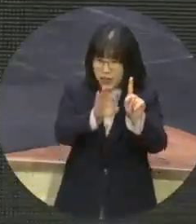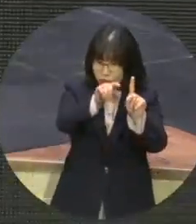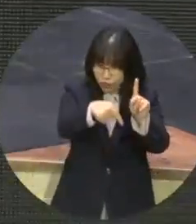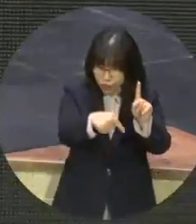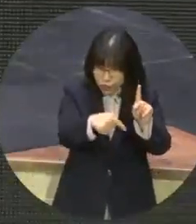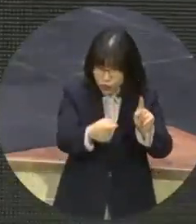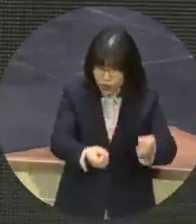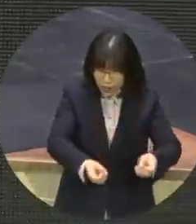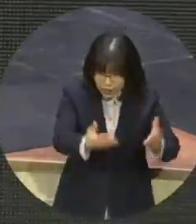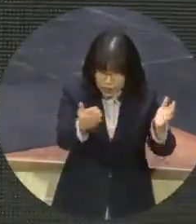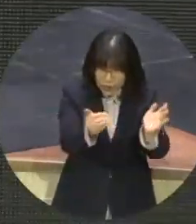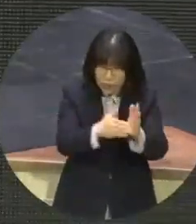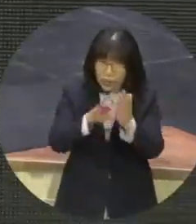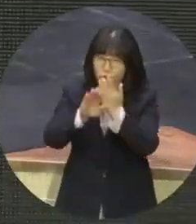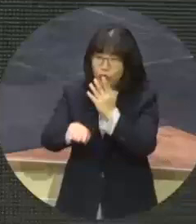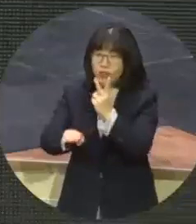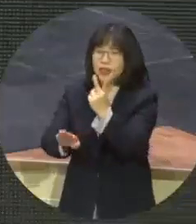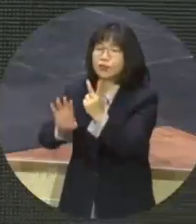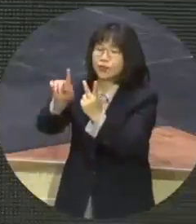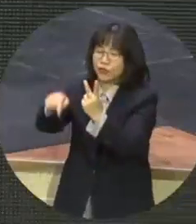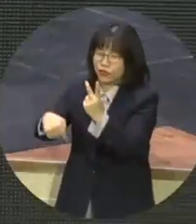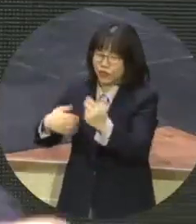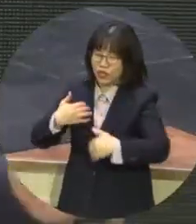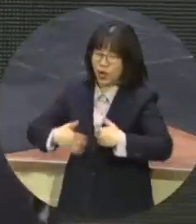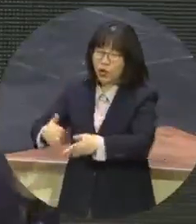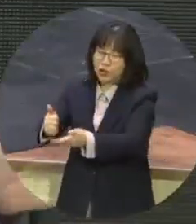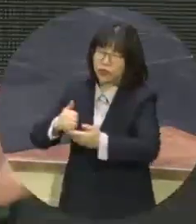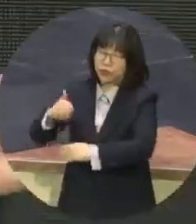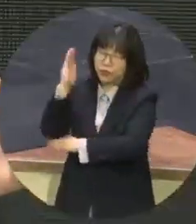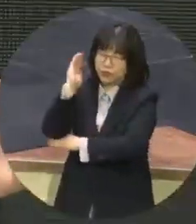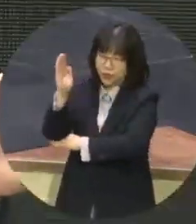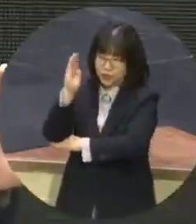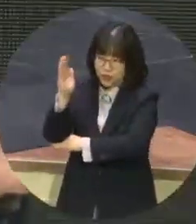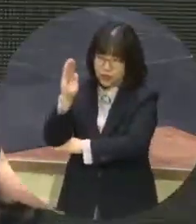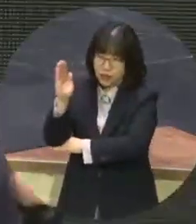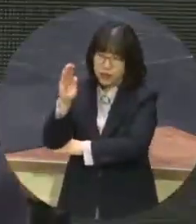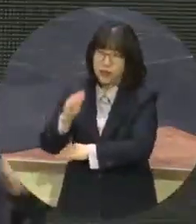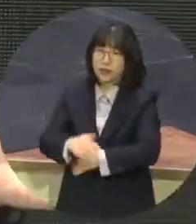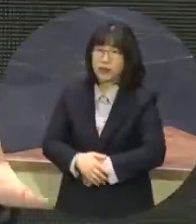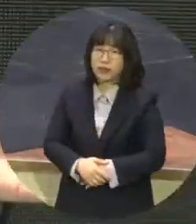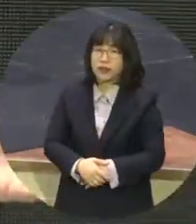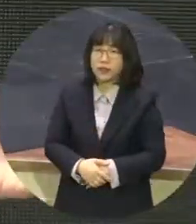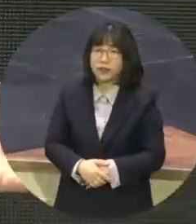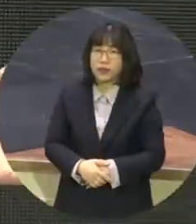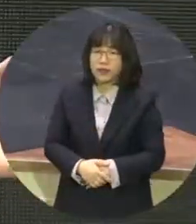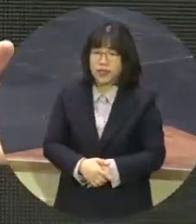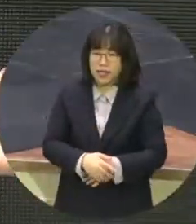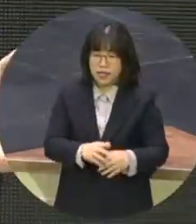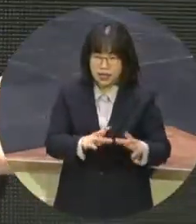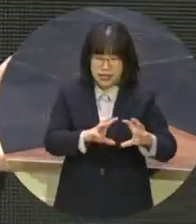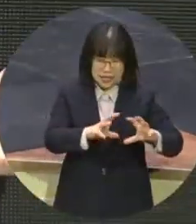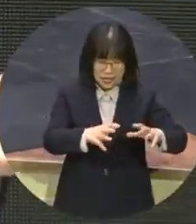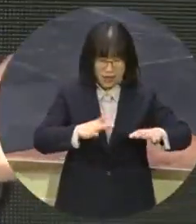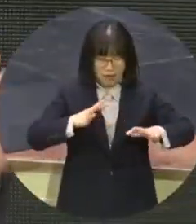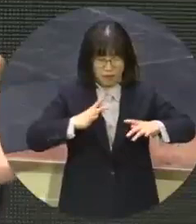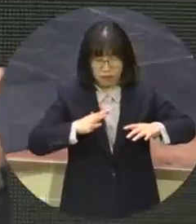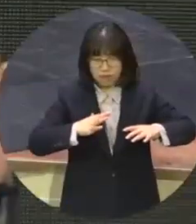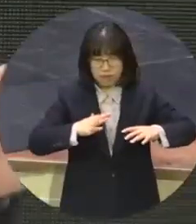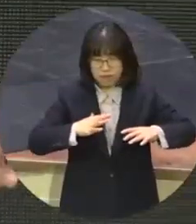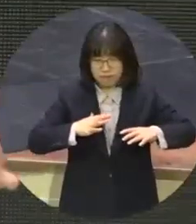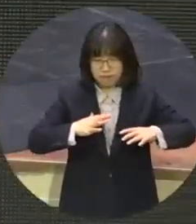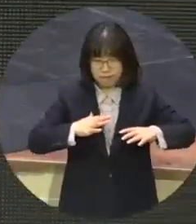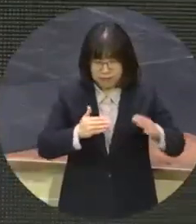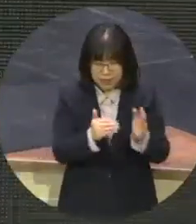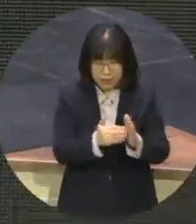있어요. 2부 순수도 뭐야? 참 영접 메시지. 어떤 교회화 하기 위해서. 우리가 뭐 세상적인 무슨 그런 무슨 문화